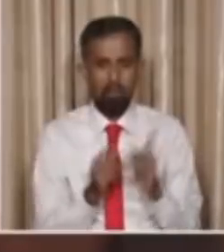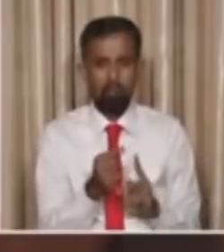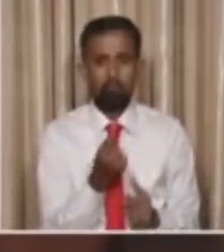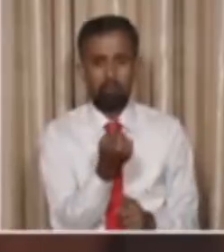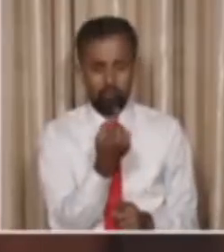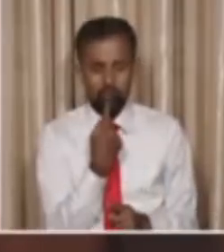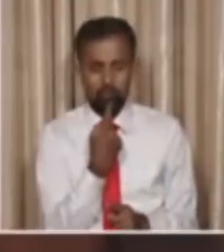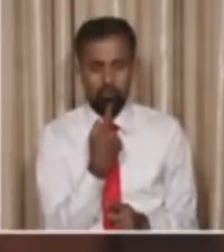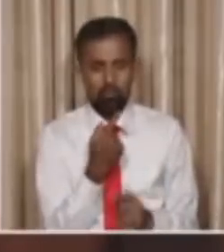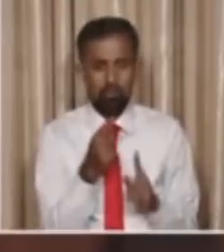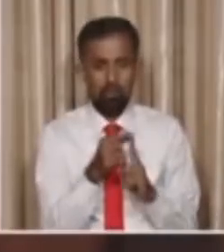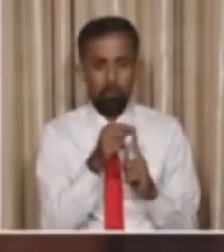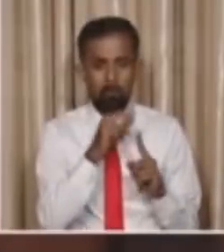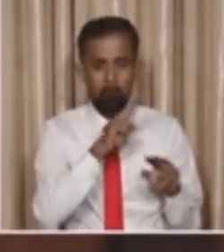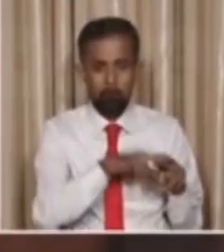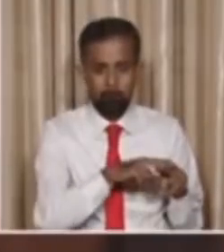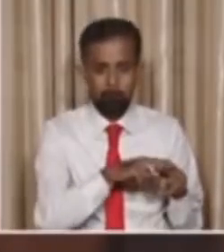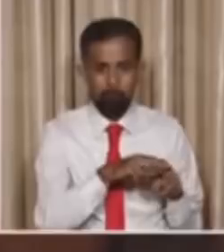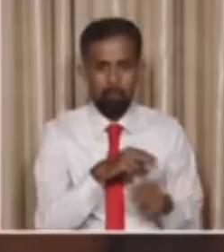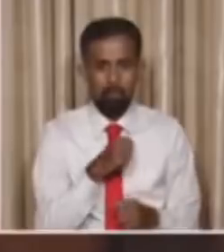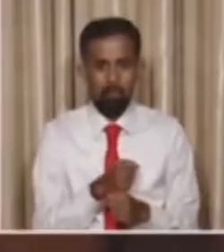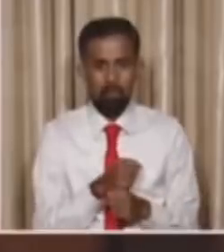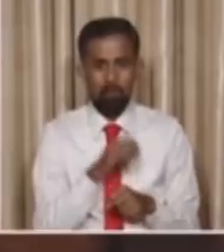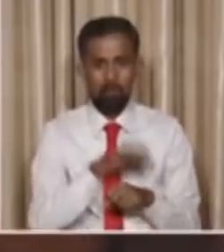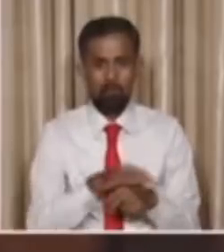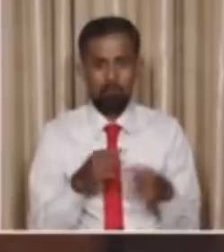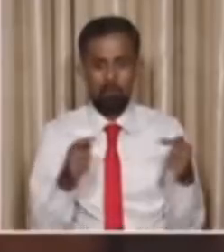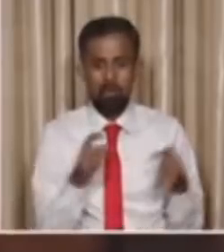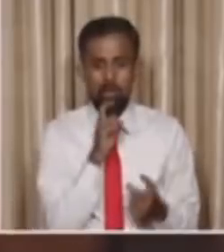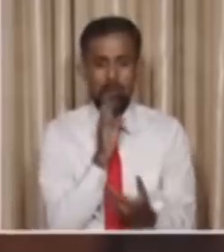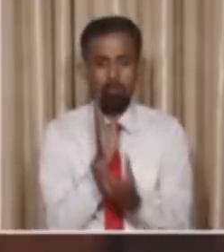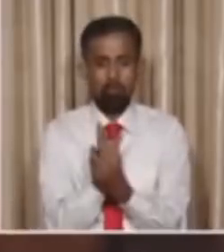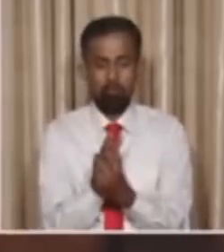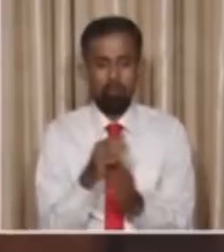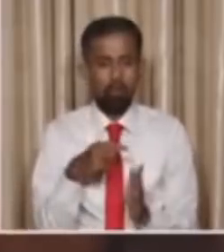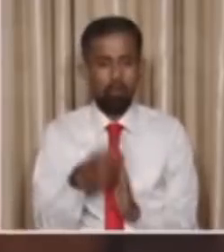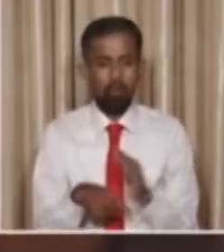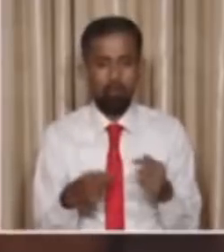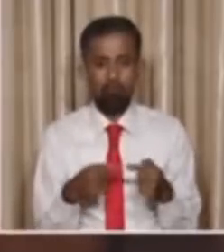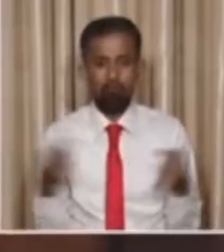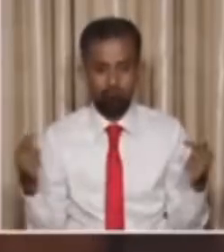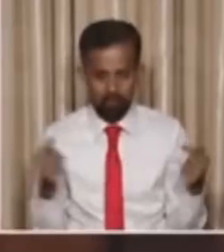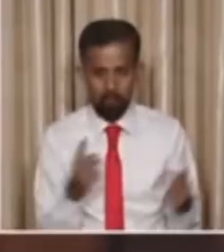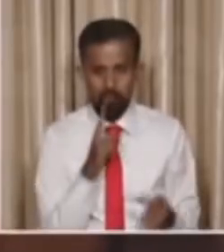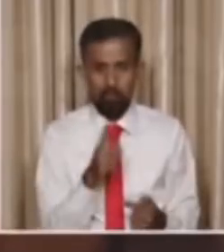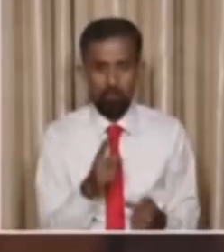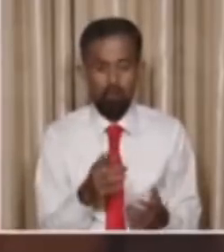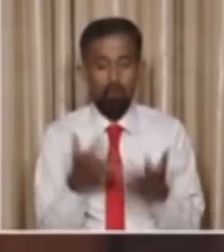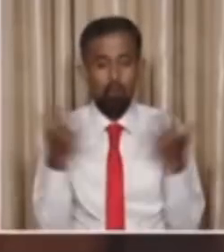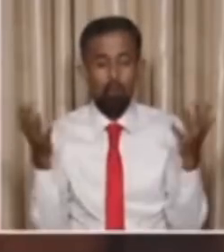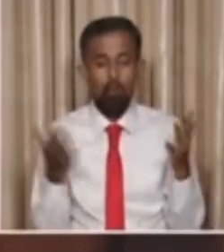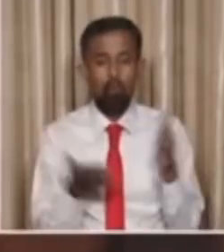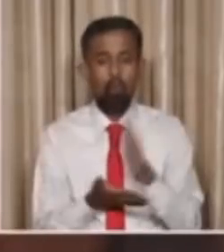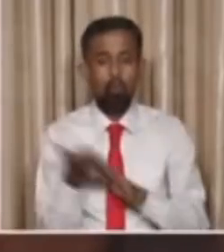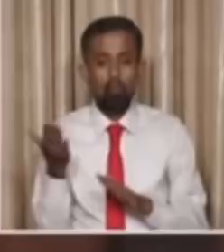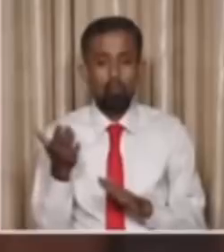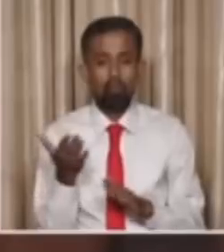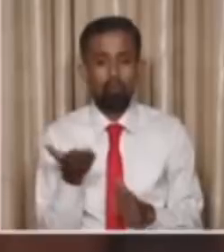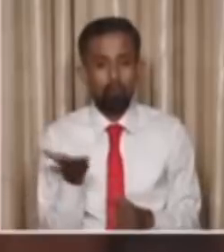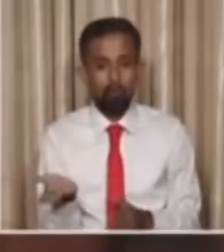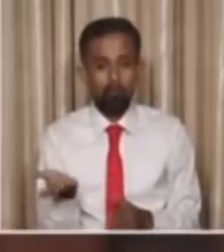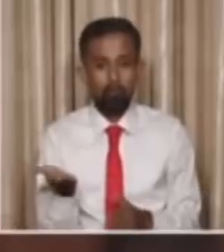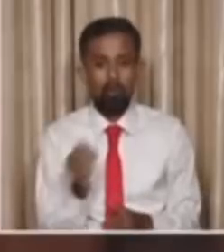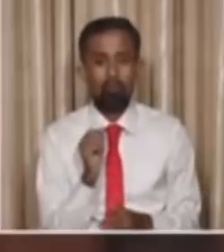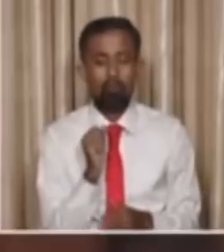මේ EPF ETF එකට රජයේ අත තියන විරුද්ධව නඩු දාපු එක දේශද්‍රෝහීත්වයක් කියනවා. ඊට වඩා ලොකු දේශද්‍රෝහීත්වයක් වෙන්න යන්නේ